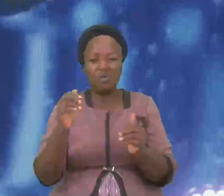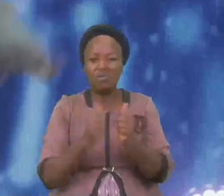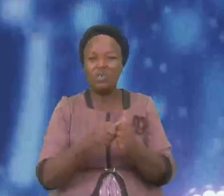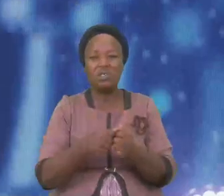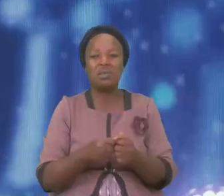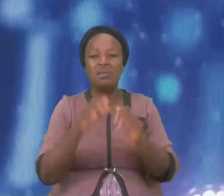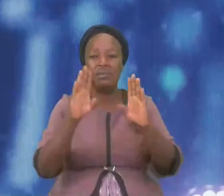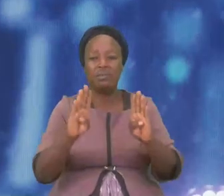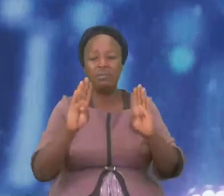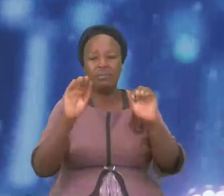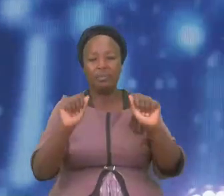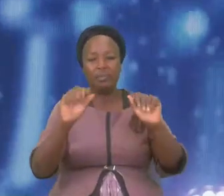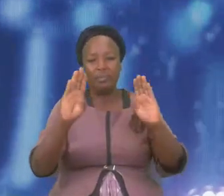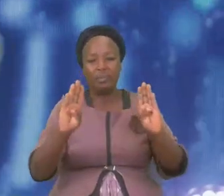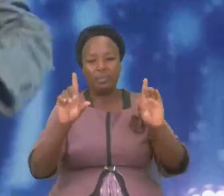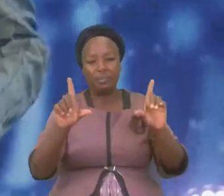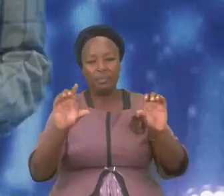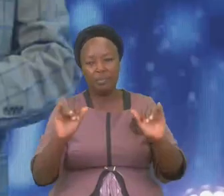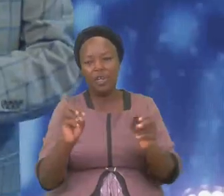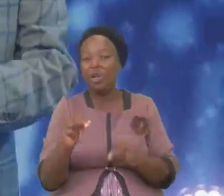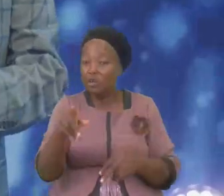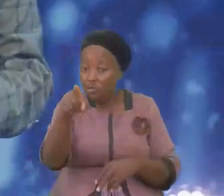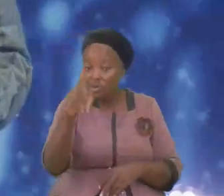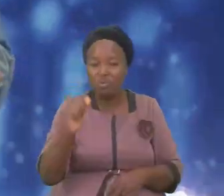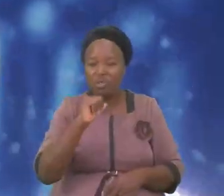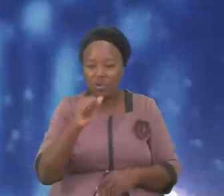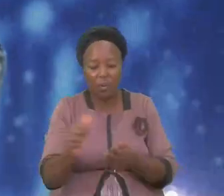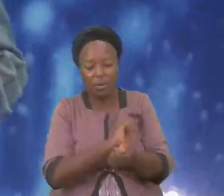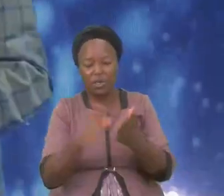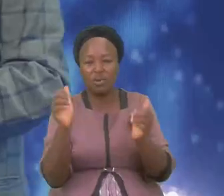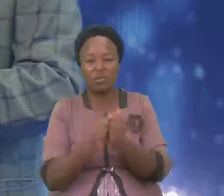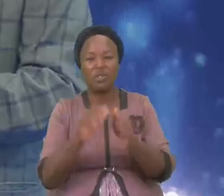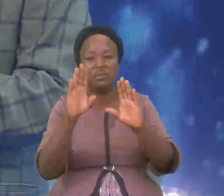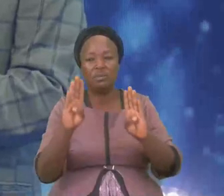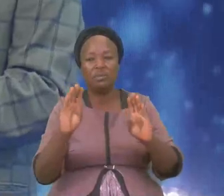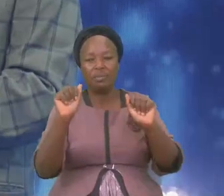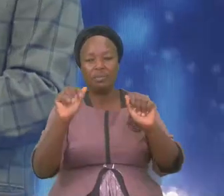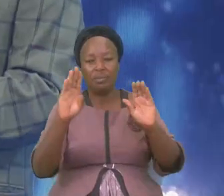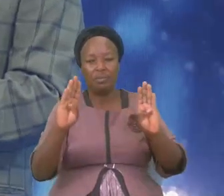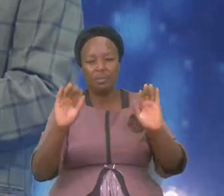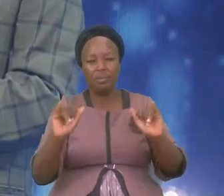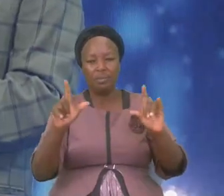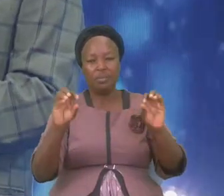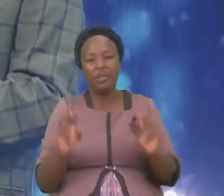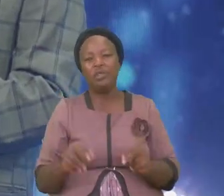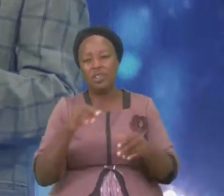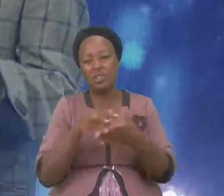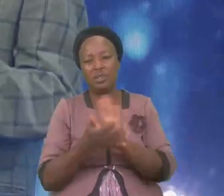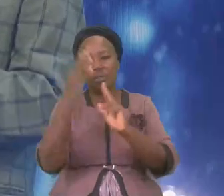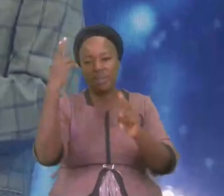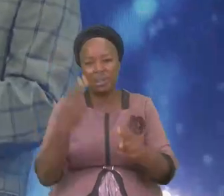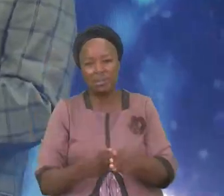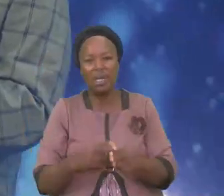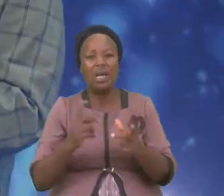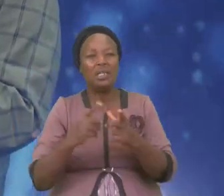Dieu regarde du haut des cieux les fils de l'homme partout pour voir s'il y a quelqu'un